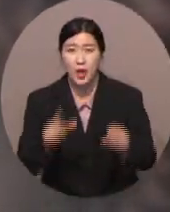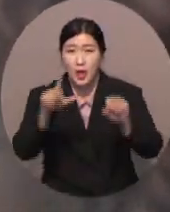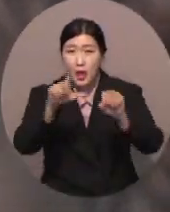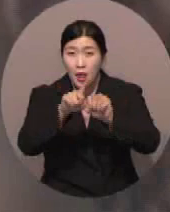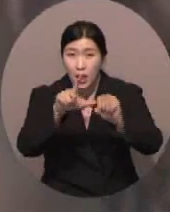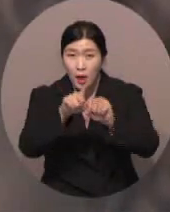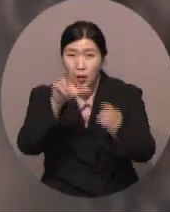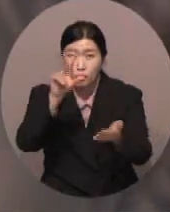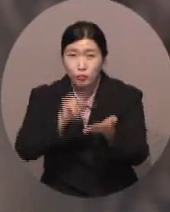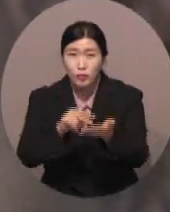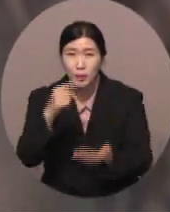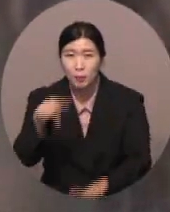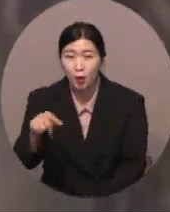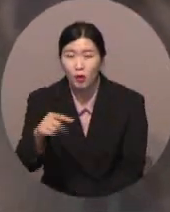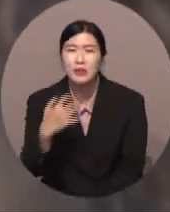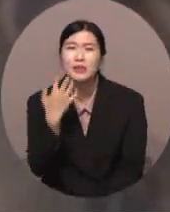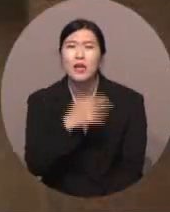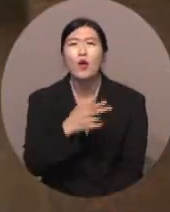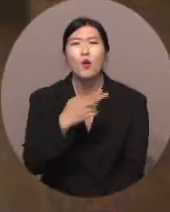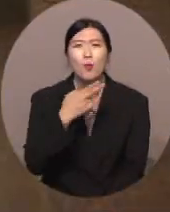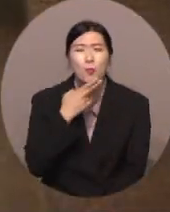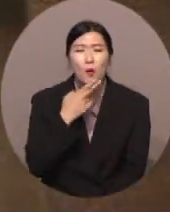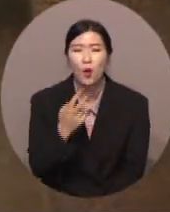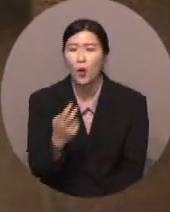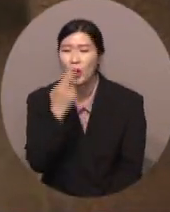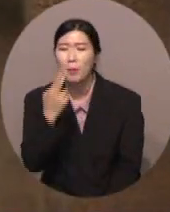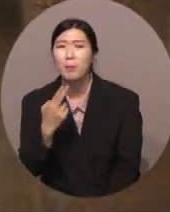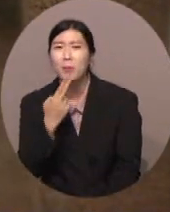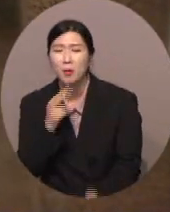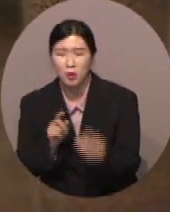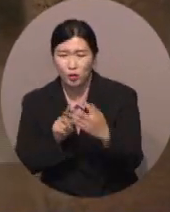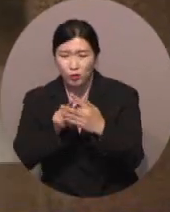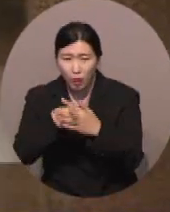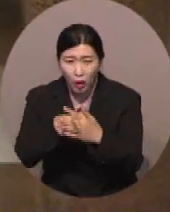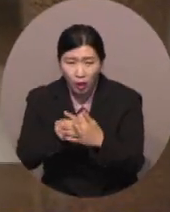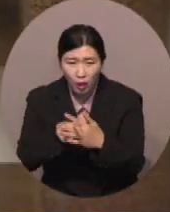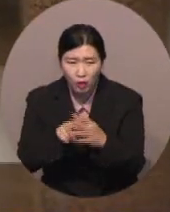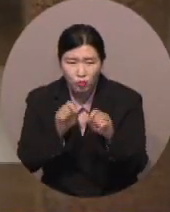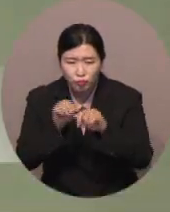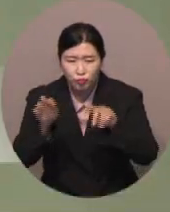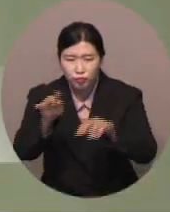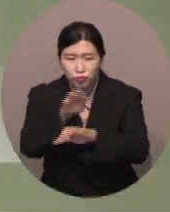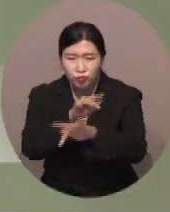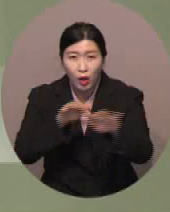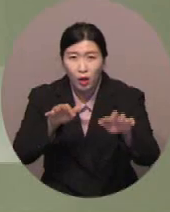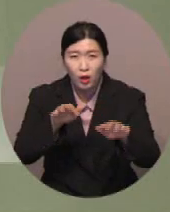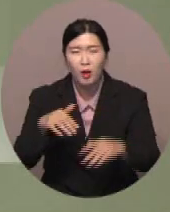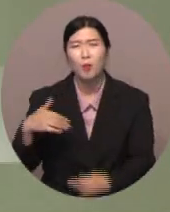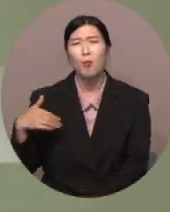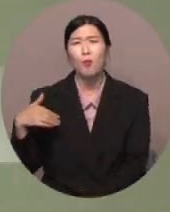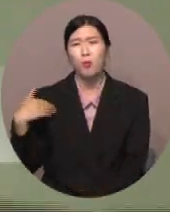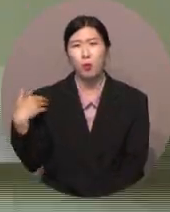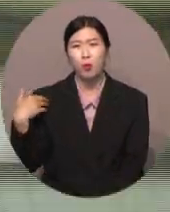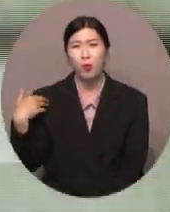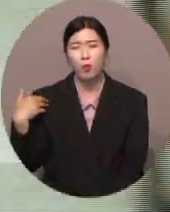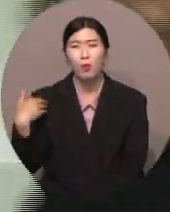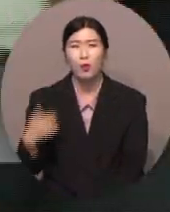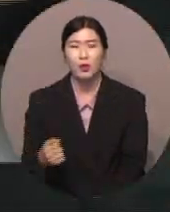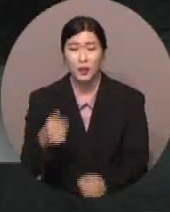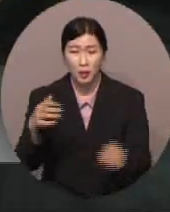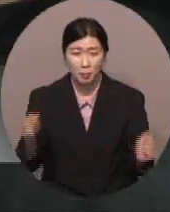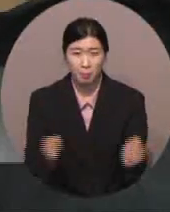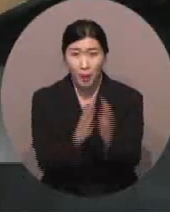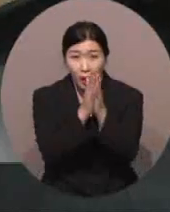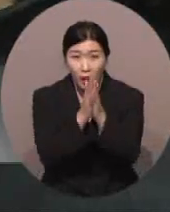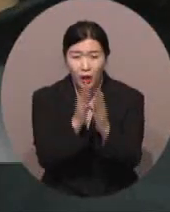LP가스는 색이 없고 냄새도 없어 누출됐을 경우 체감하기 어려운 데다 공기보다 무거워 바닥에 가라앉기 때문에